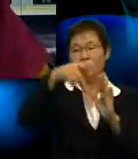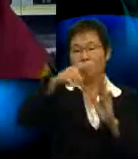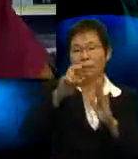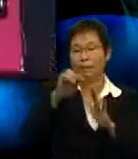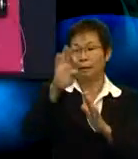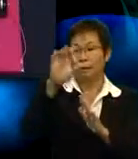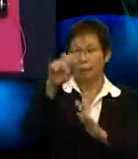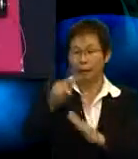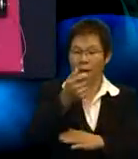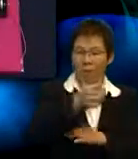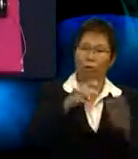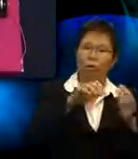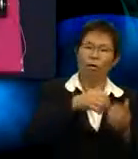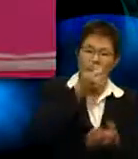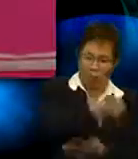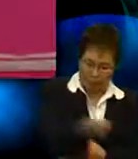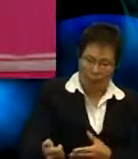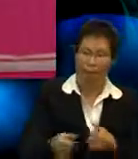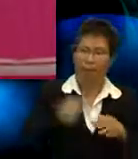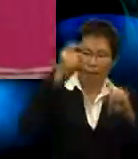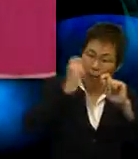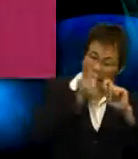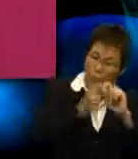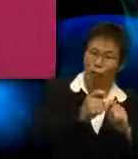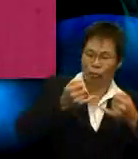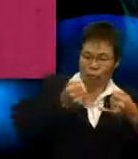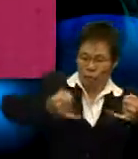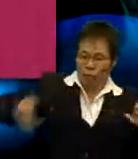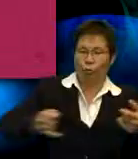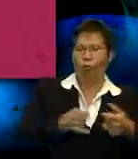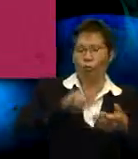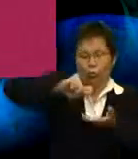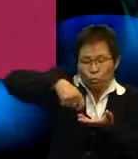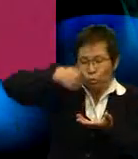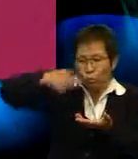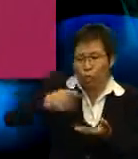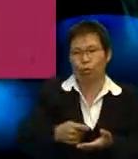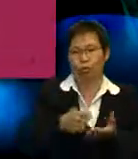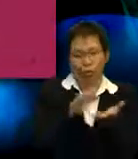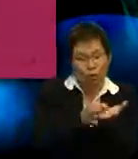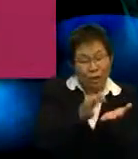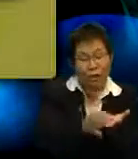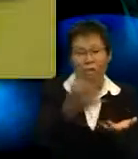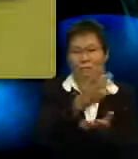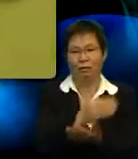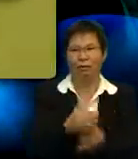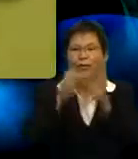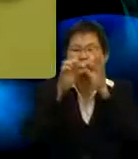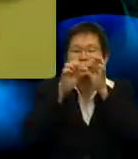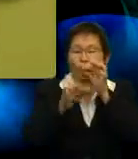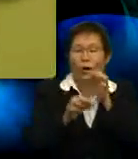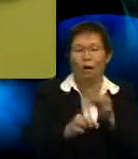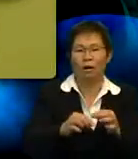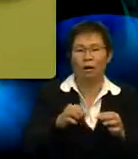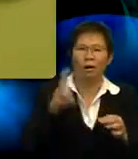seperti paku besi, dawai, sudu, duit siling, straw, air